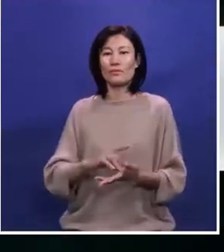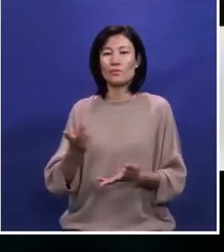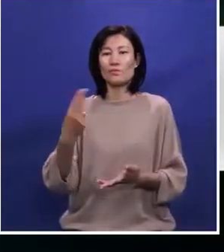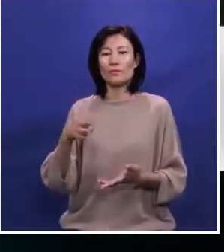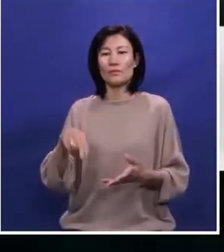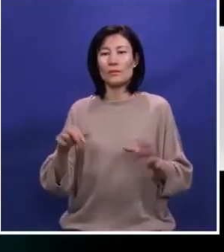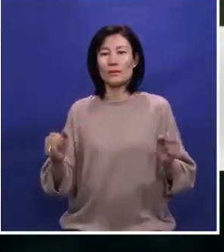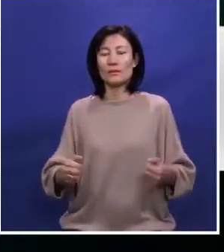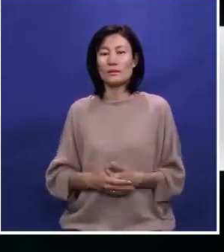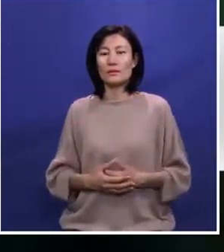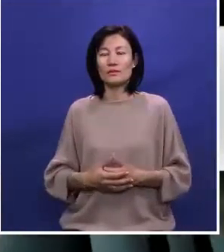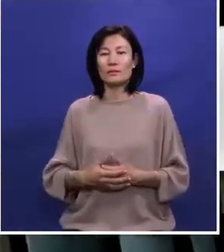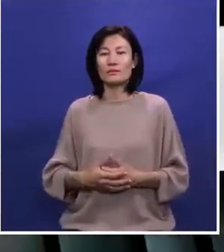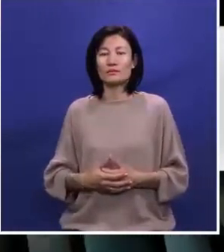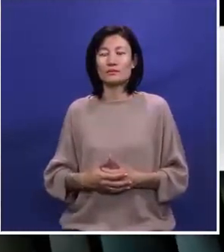дәнекер.